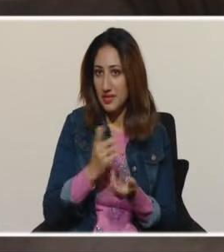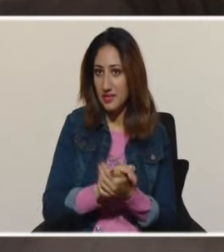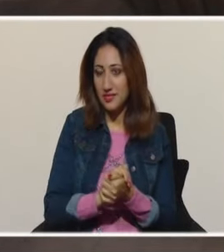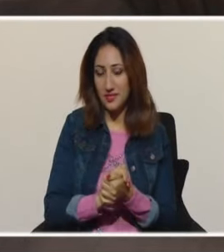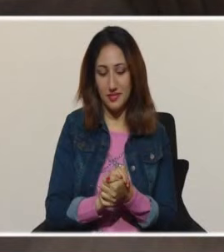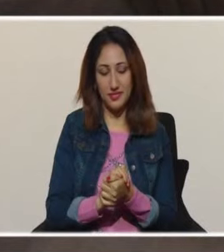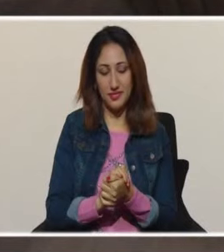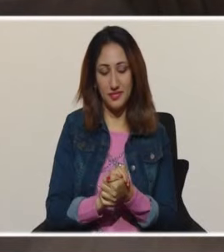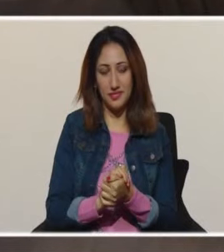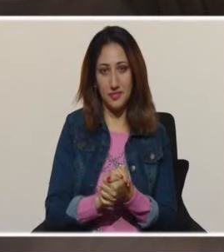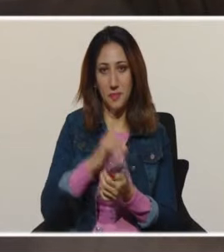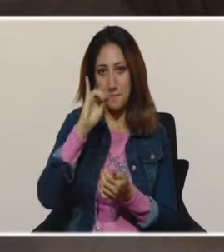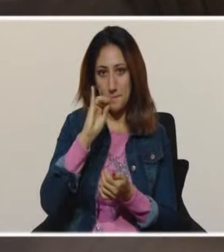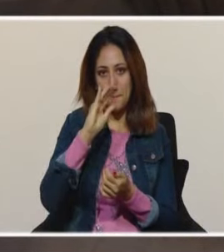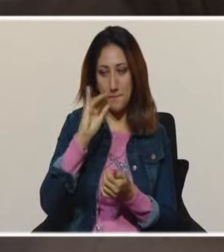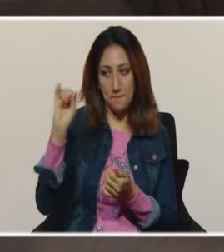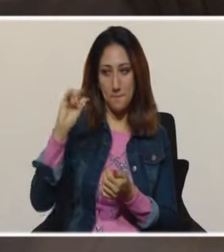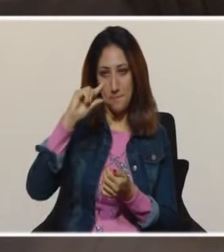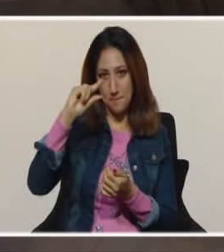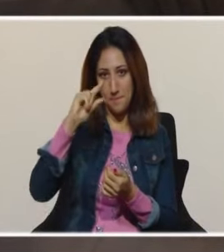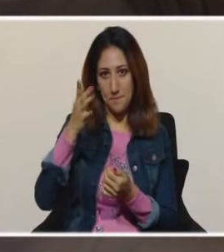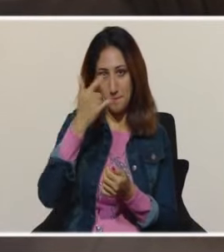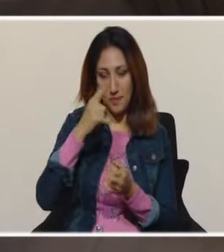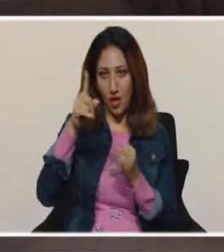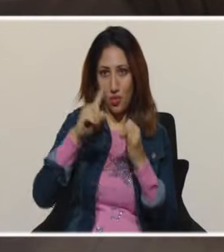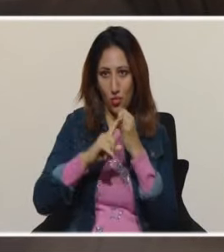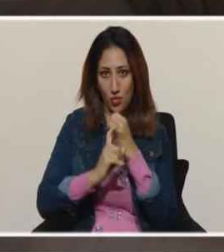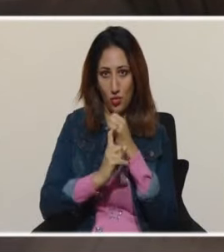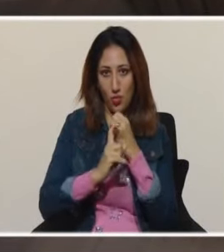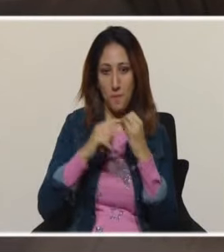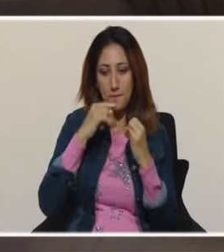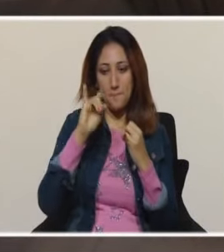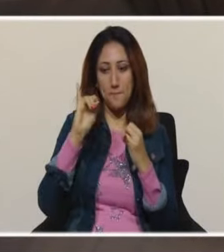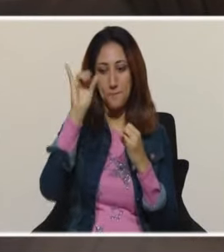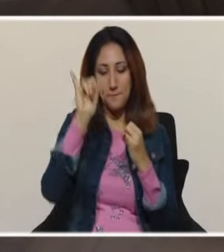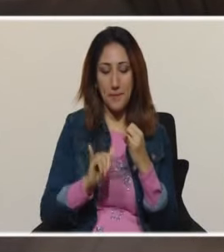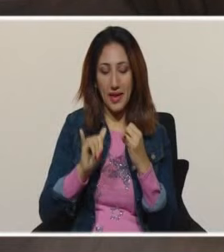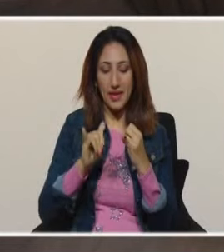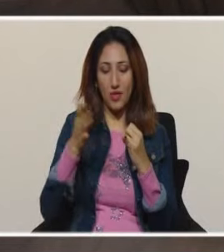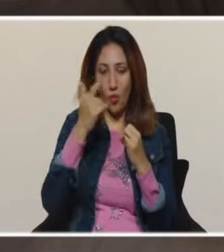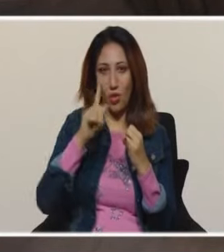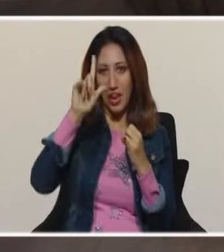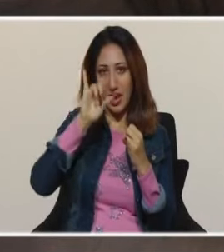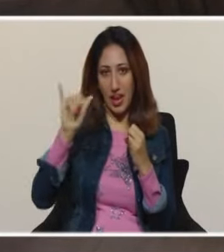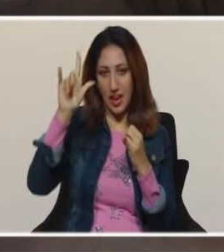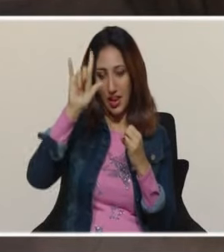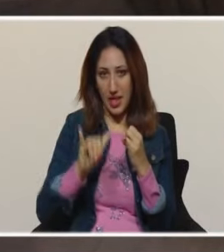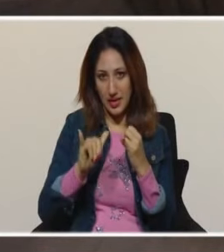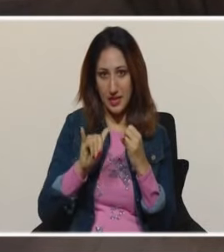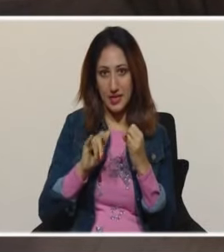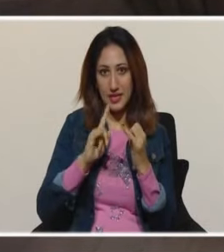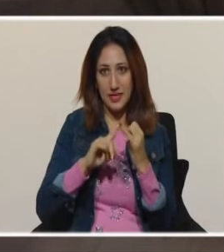مين؟ محمد. محمد أخوكي؟ ليلى. مي. ليلى. ليلى. آلاء.